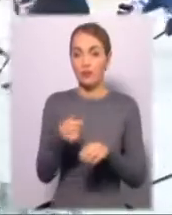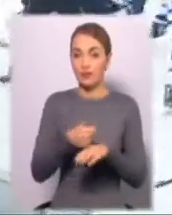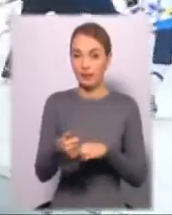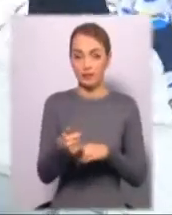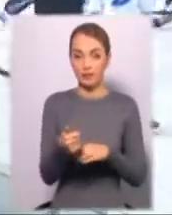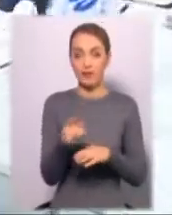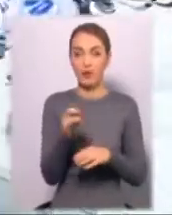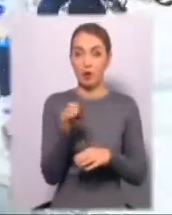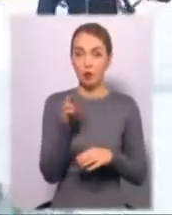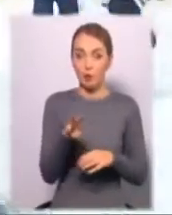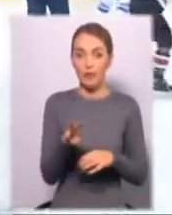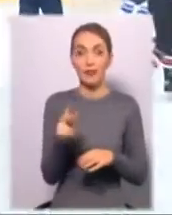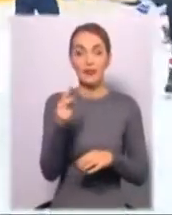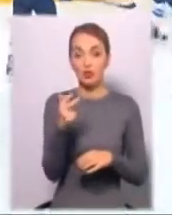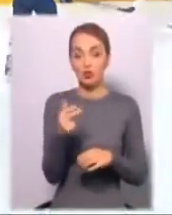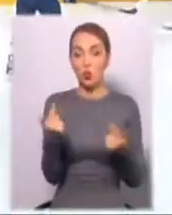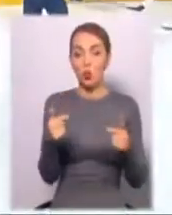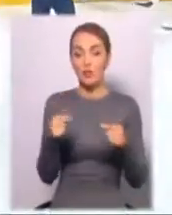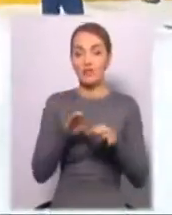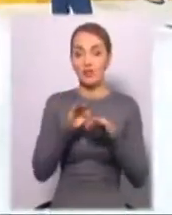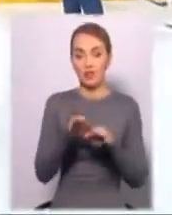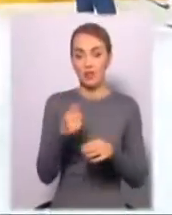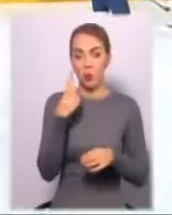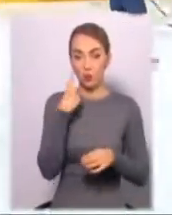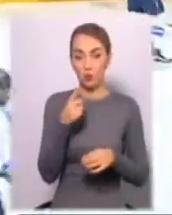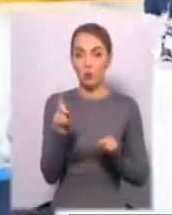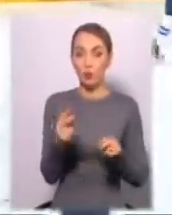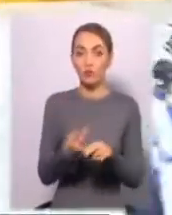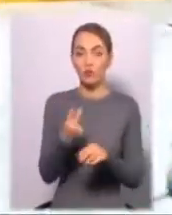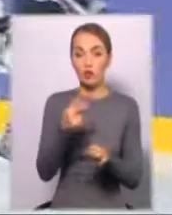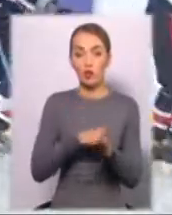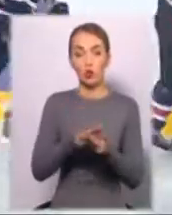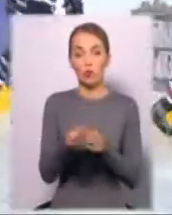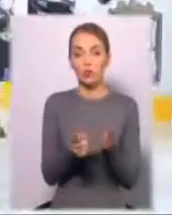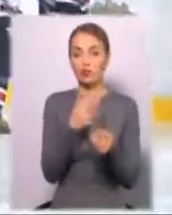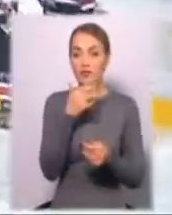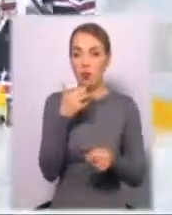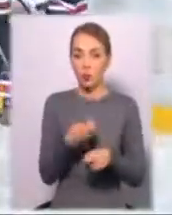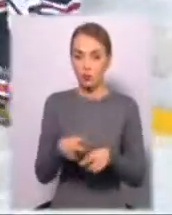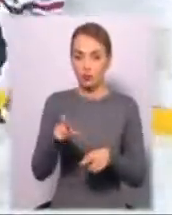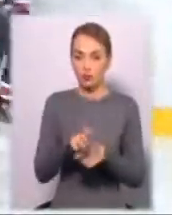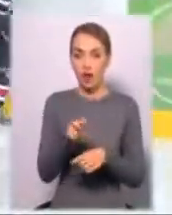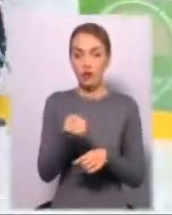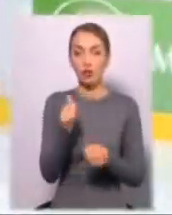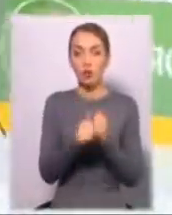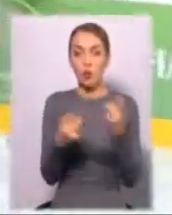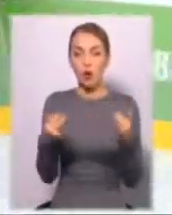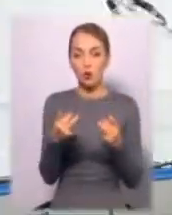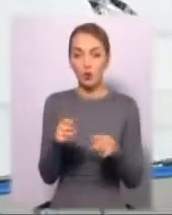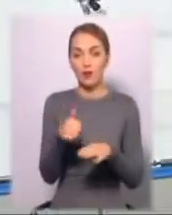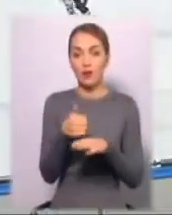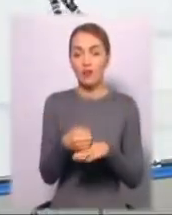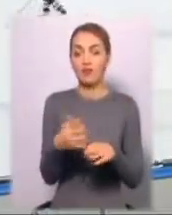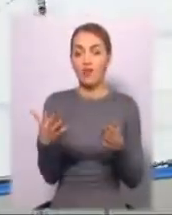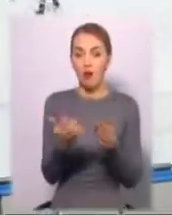криворозьким Кривбасом, 3 рази гості вели у рахунку, причому 2 рази реалізовували чисельну більшість. Але щоразу генералам